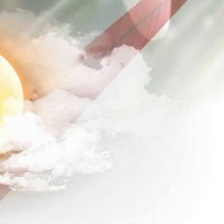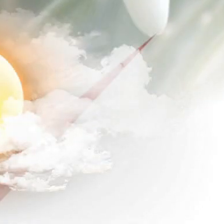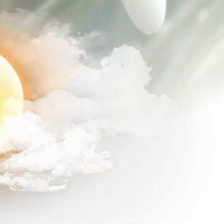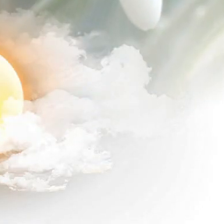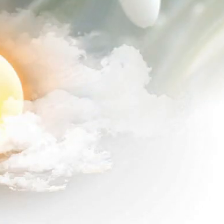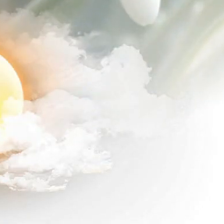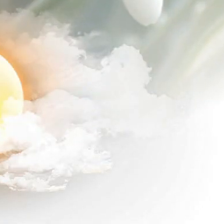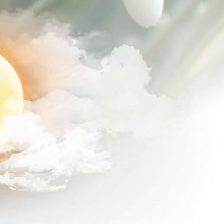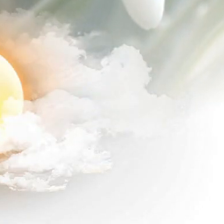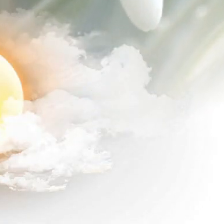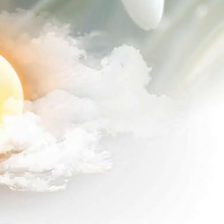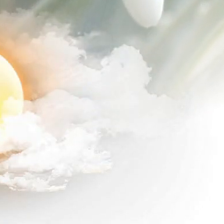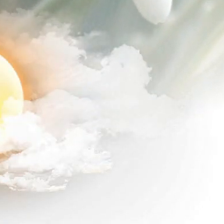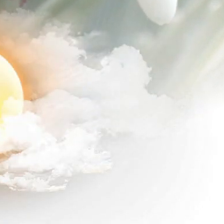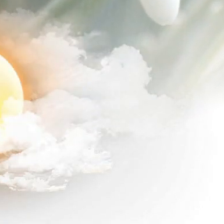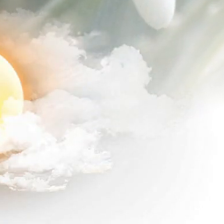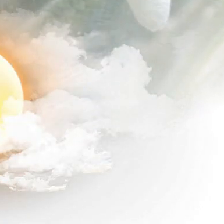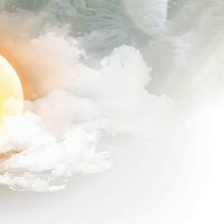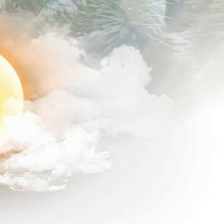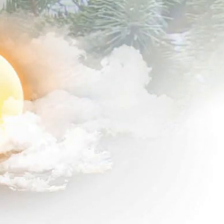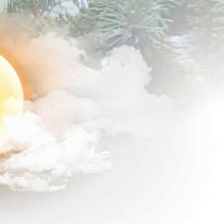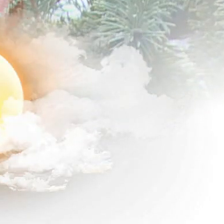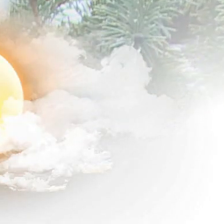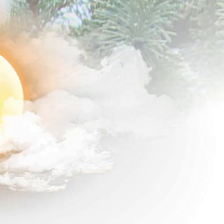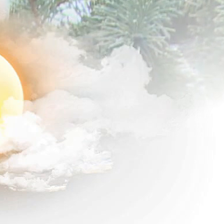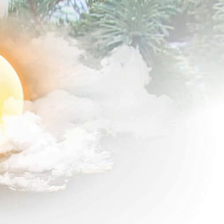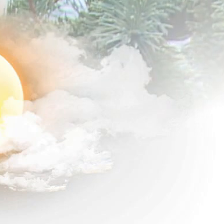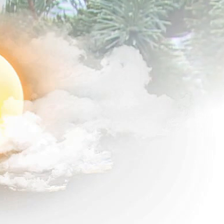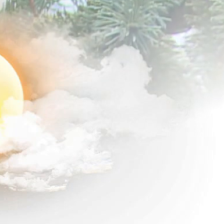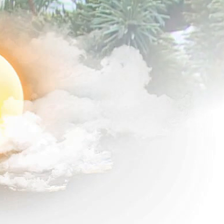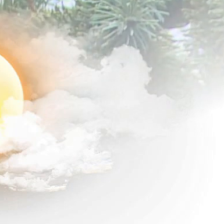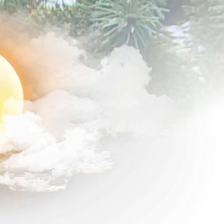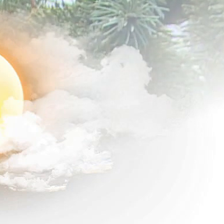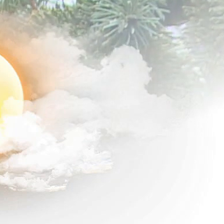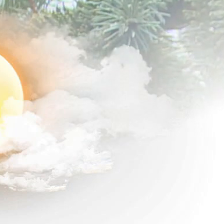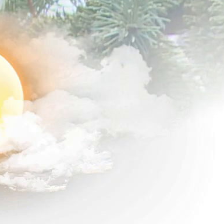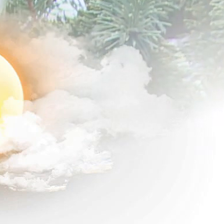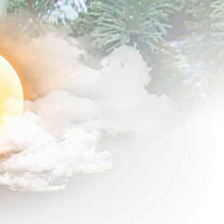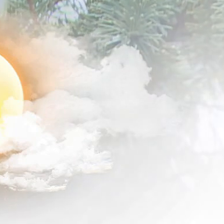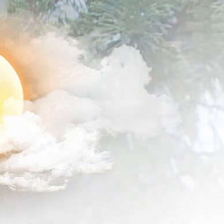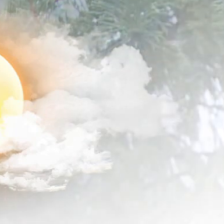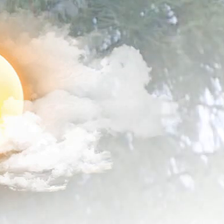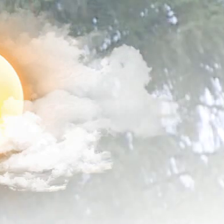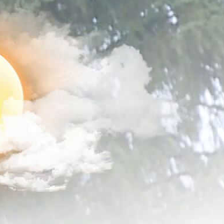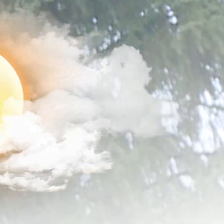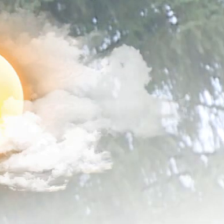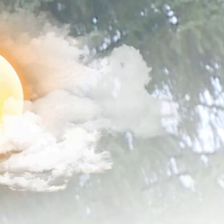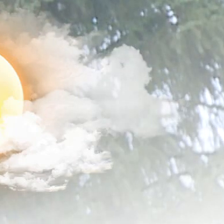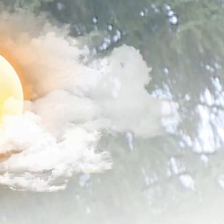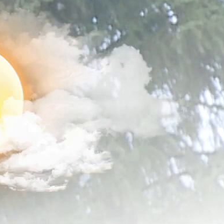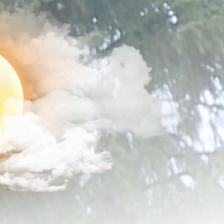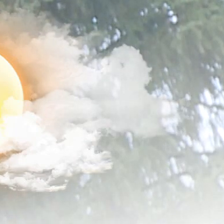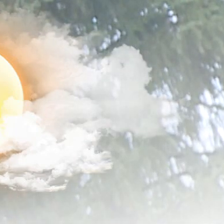термометры пакажуць каля 2 градусаў марозу раніцай, да плюс 1 днём і да мінус 1 вечарам. Воблачна,